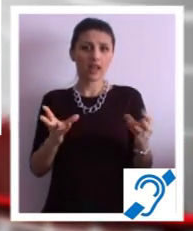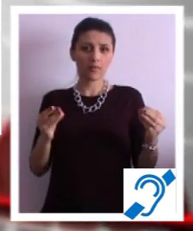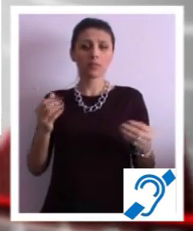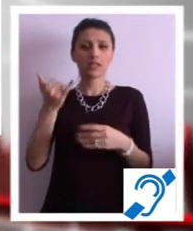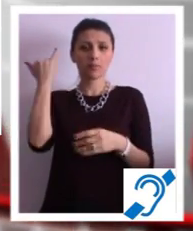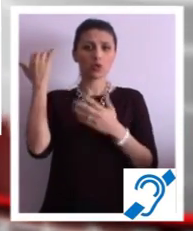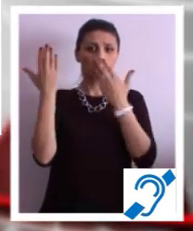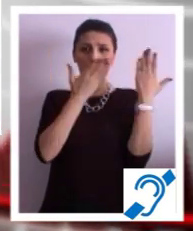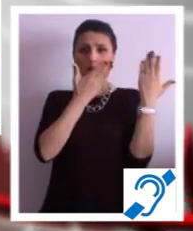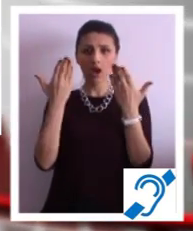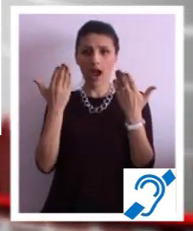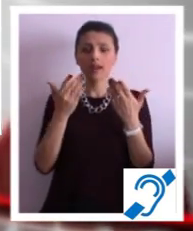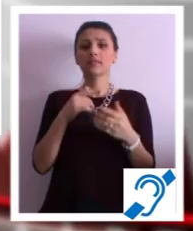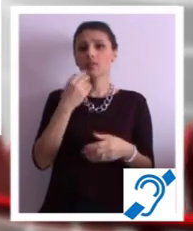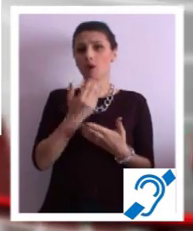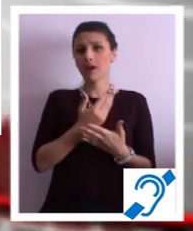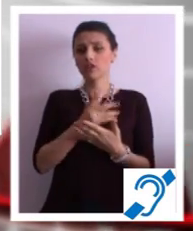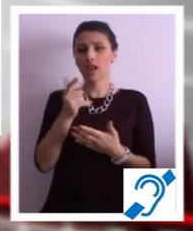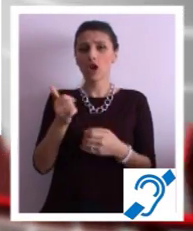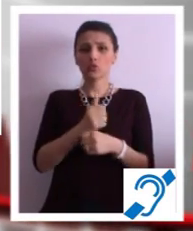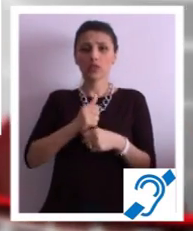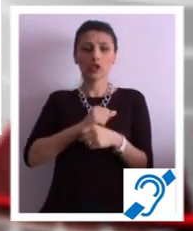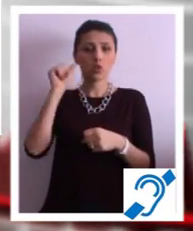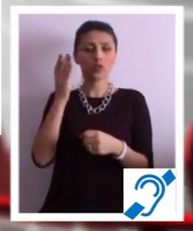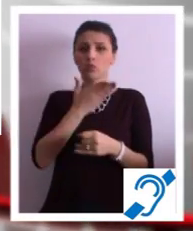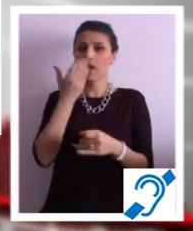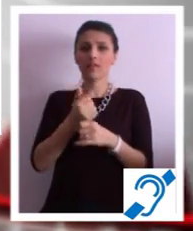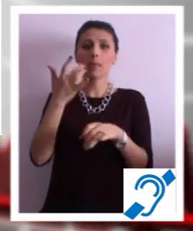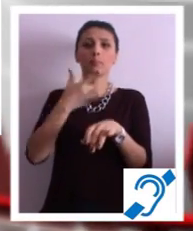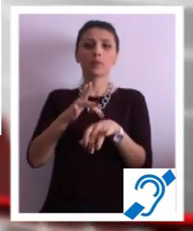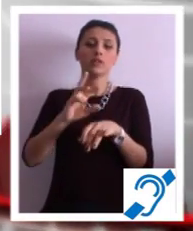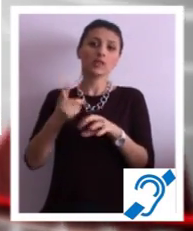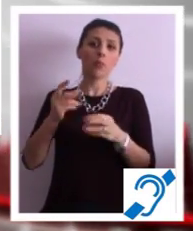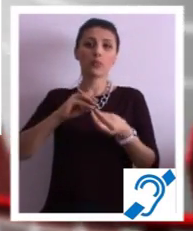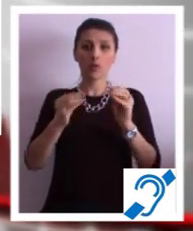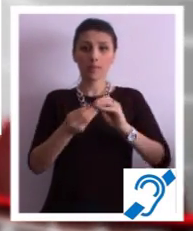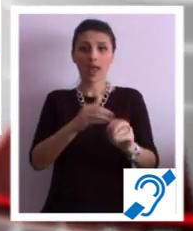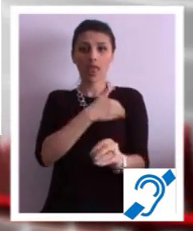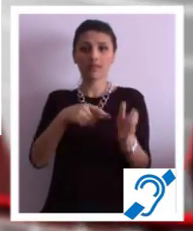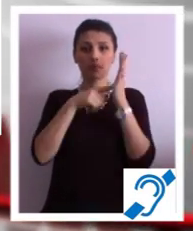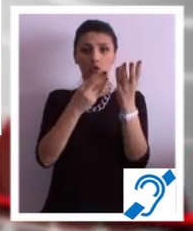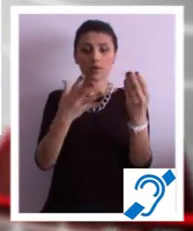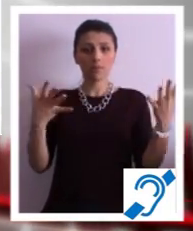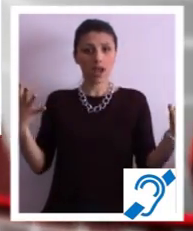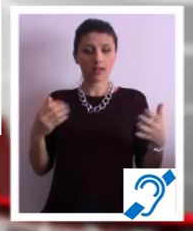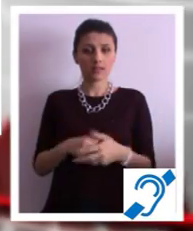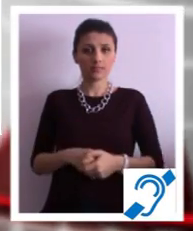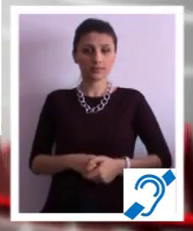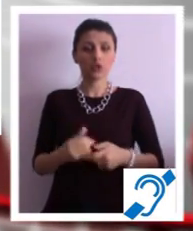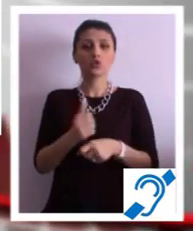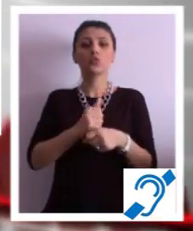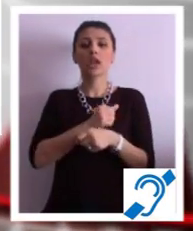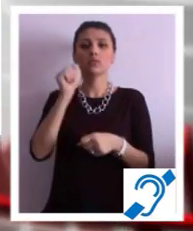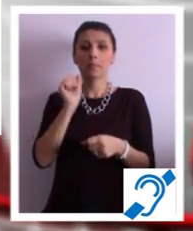Școlar Județean Arceș Dumitru Tudosoiu, la nivelul județului nu s-au înregistrat probleme, iar elevii s-au prezentat în număr mare. În